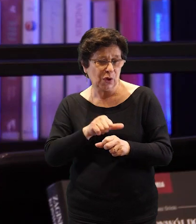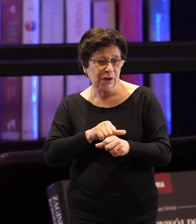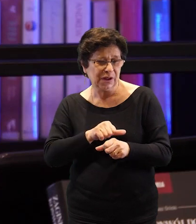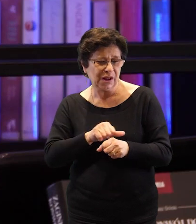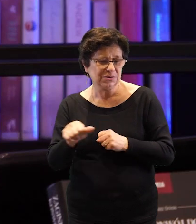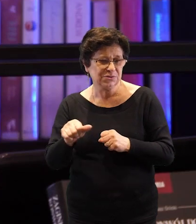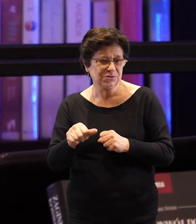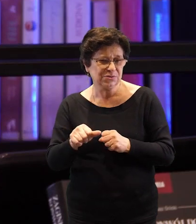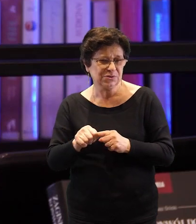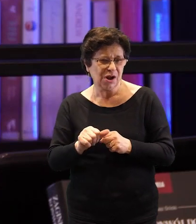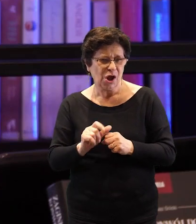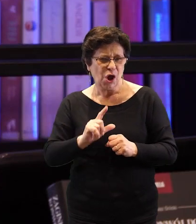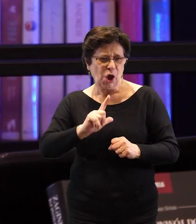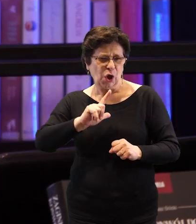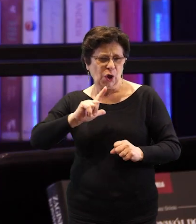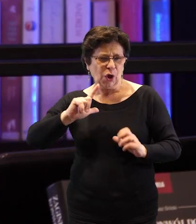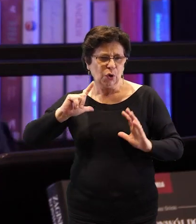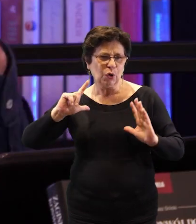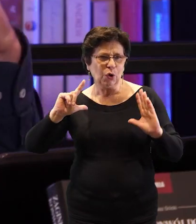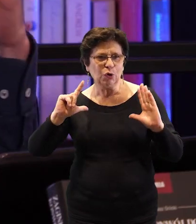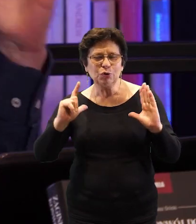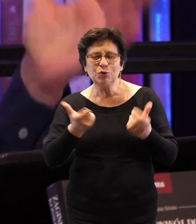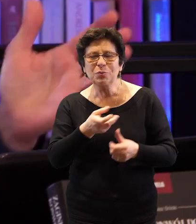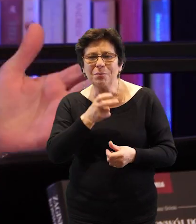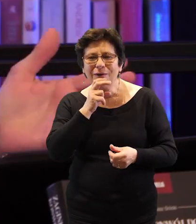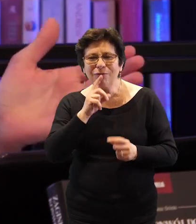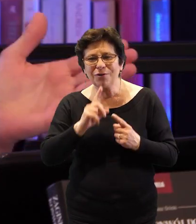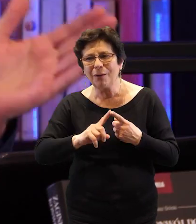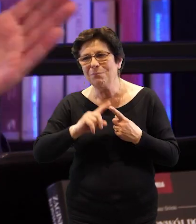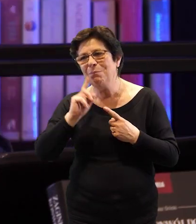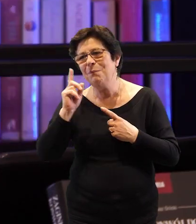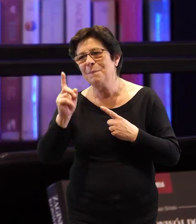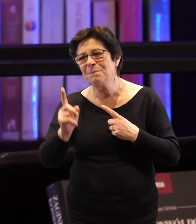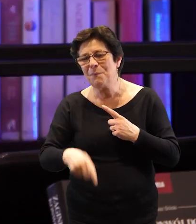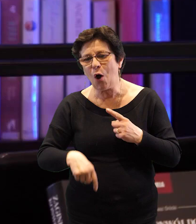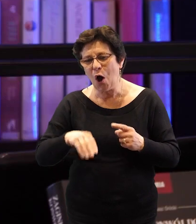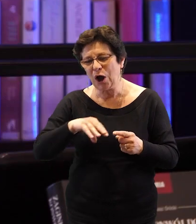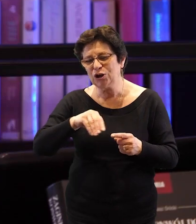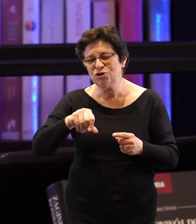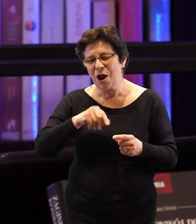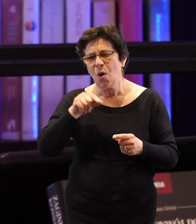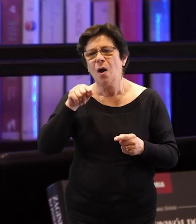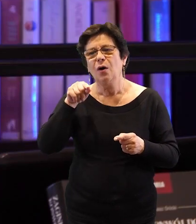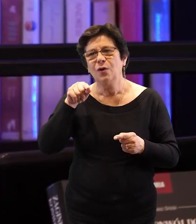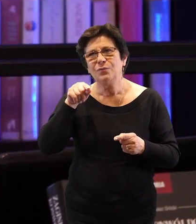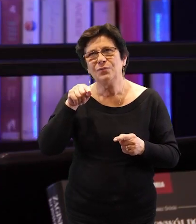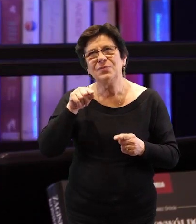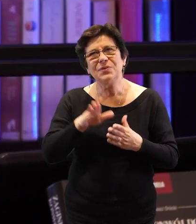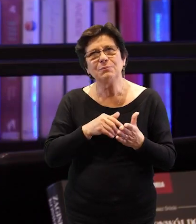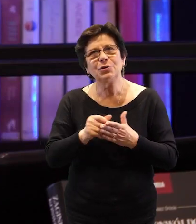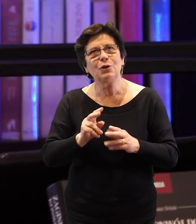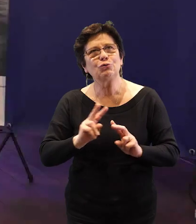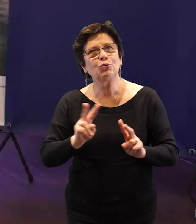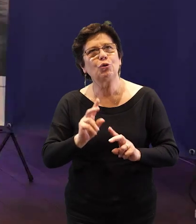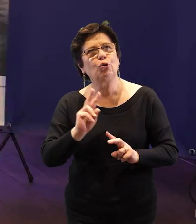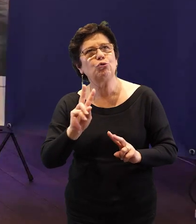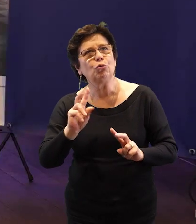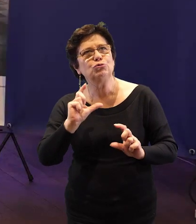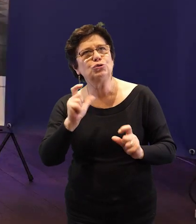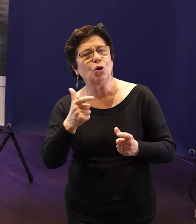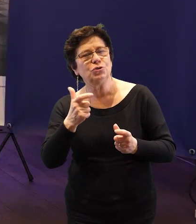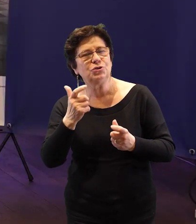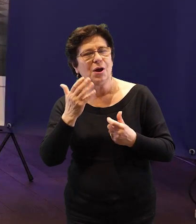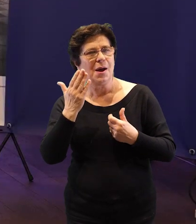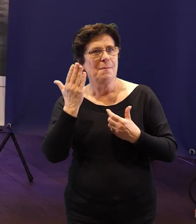również kolokwialnie, siódma woda po kisielu, że ktoś gdzieś coś przeczytał, coś przepisał, często